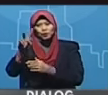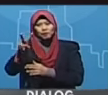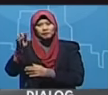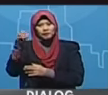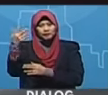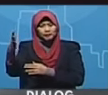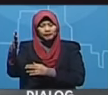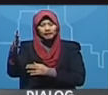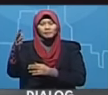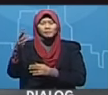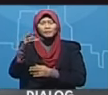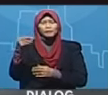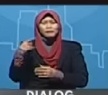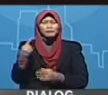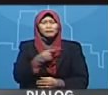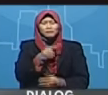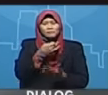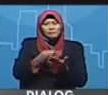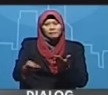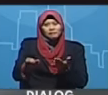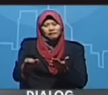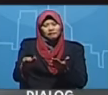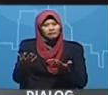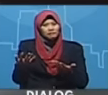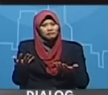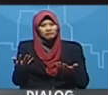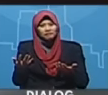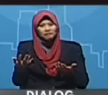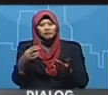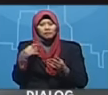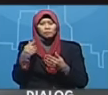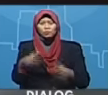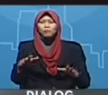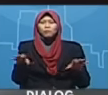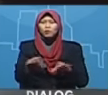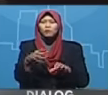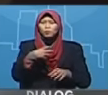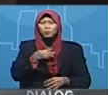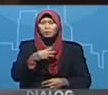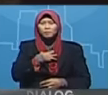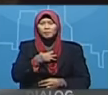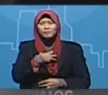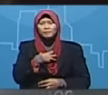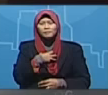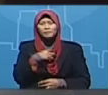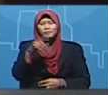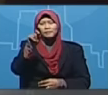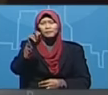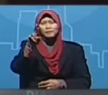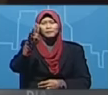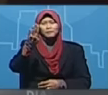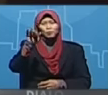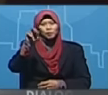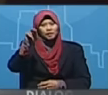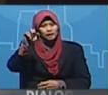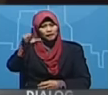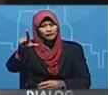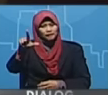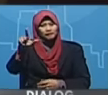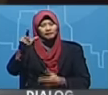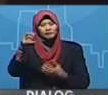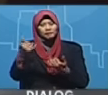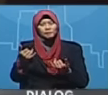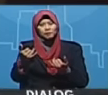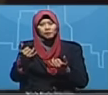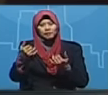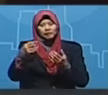kerana kami gagal ke sana, jadi kami telah membuat aduan di Mutua dan juga di Tribunal Pengguna. Okay. Dan sedang menunggu tarikh